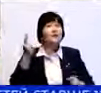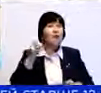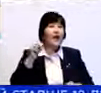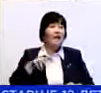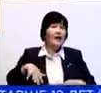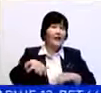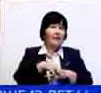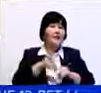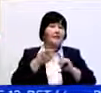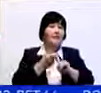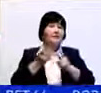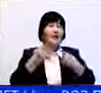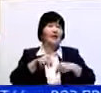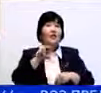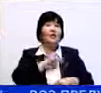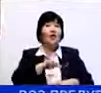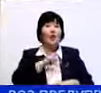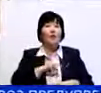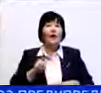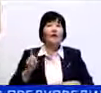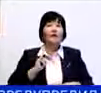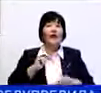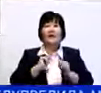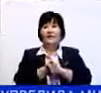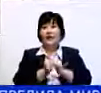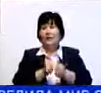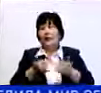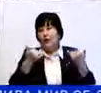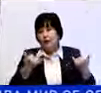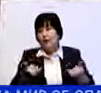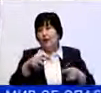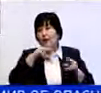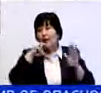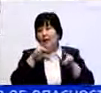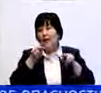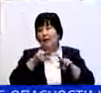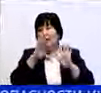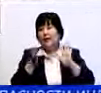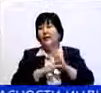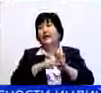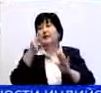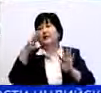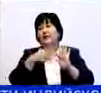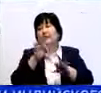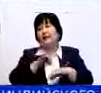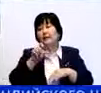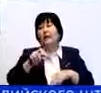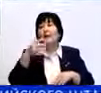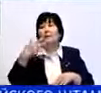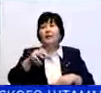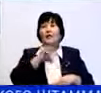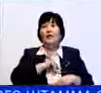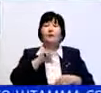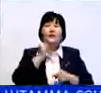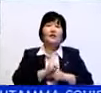апреля персонал инфекционного отделения работает вахтовым методом. На сегодня под их наблюдением 39 больных. 50 медработников делают